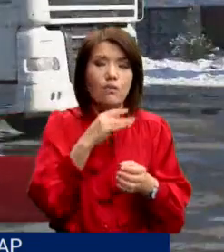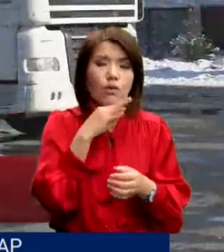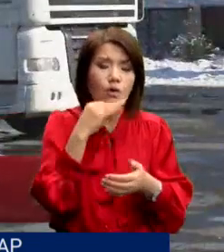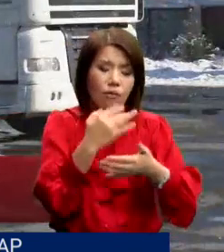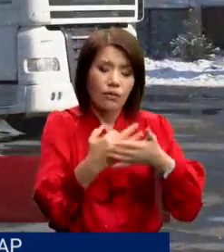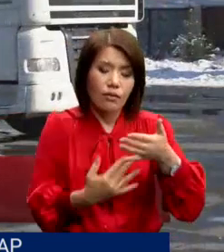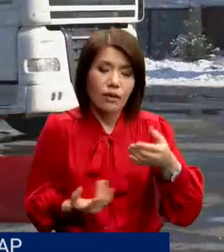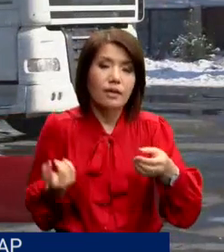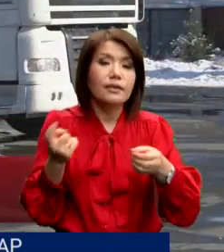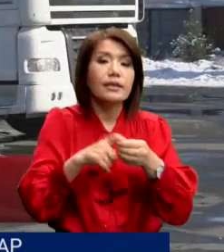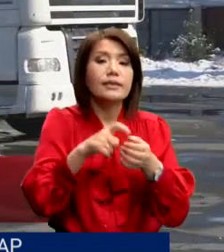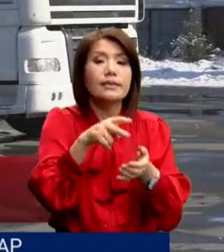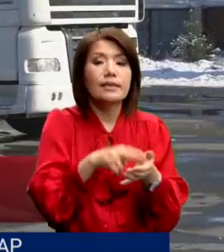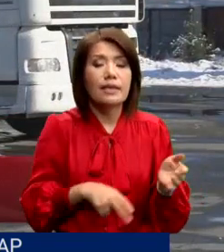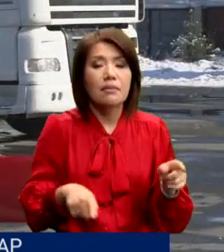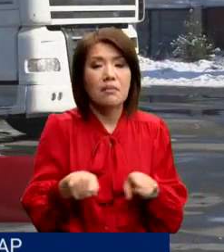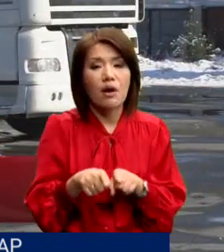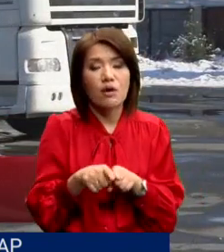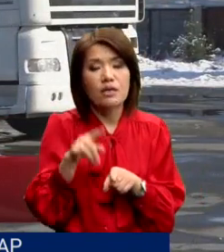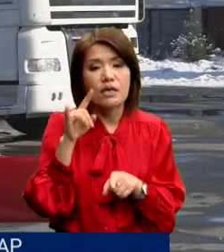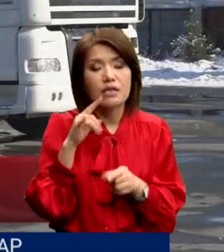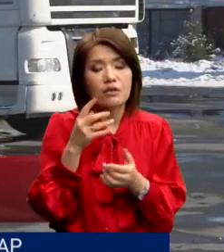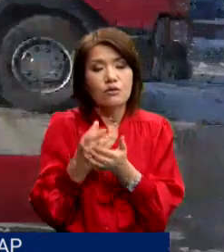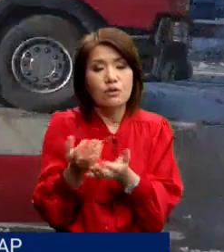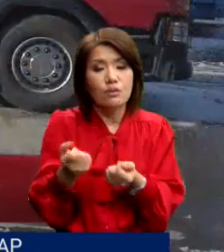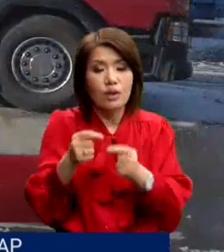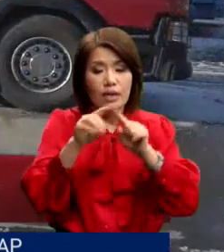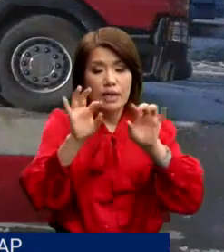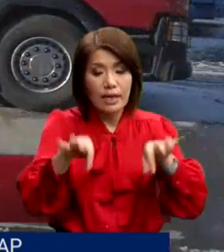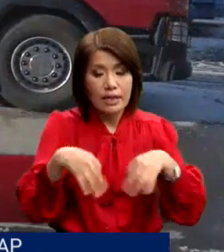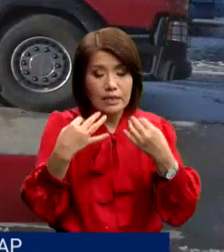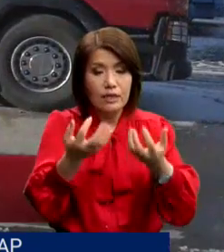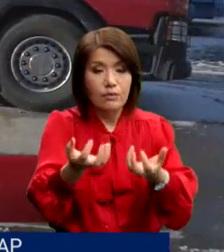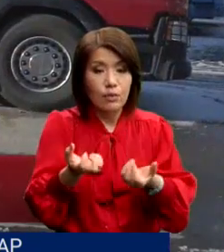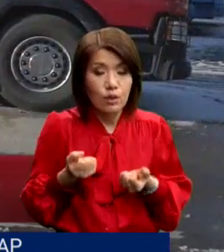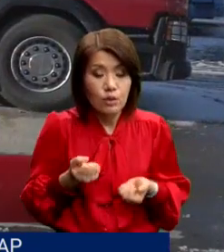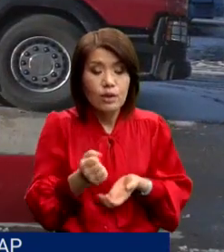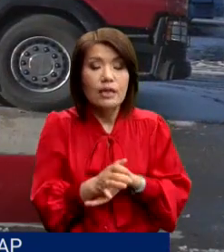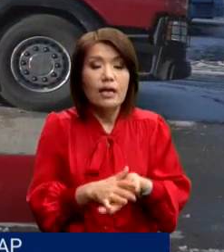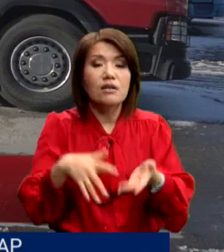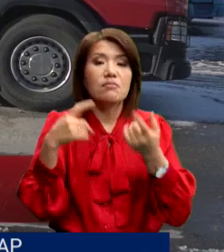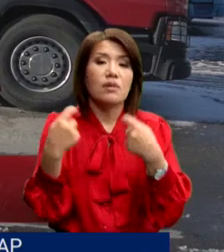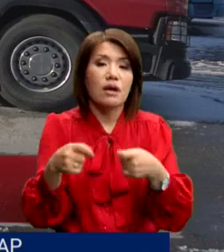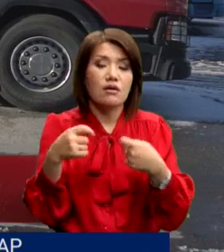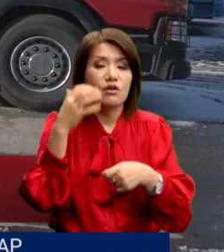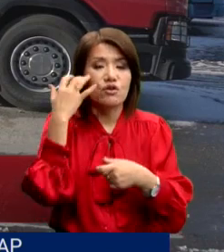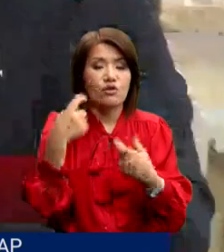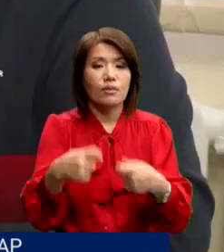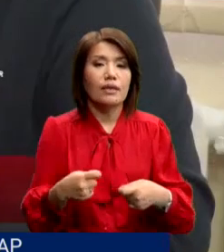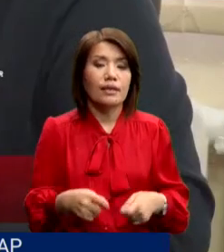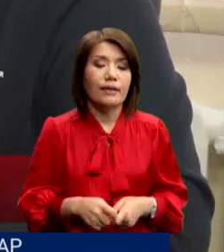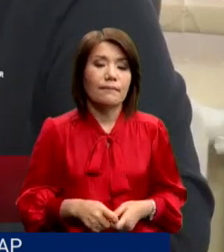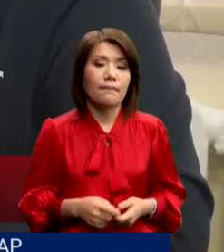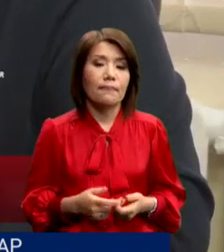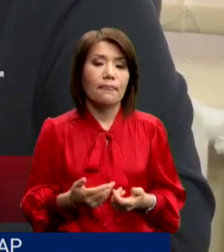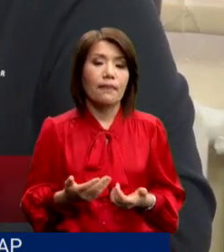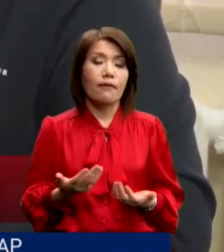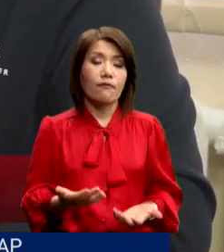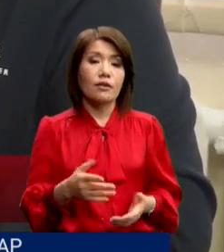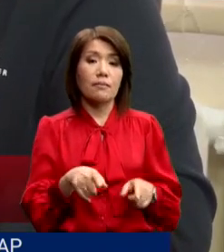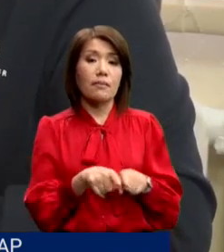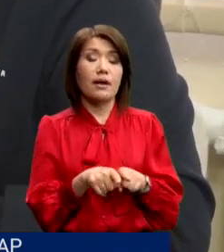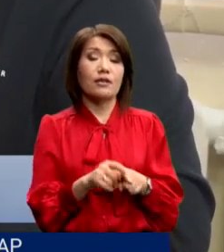фиктивных компаний под видом отечественных, берут на них бланки разрешений и потом перепродают на черном рынке. Одна такая